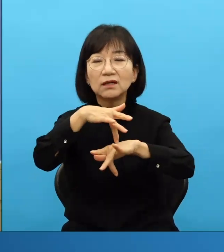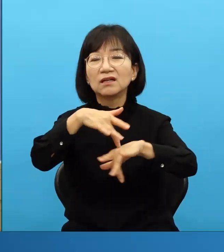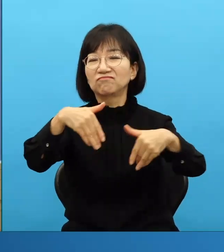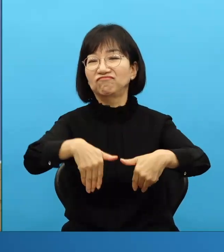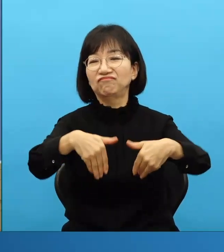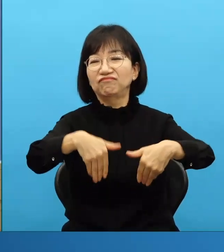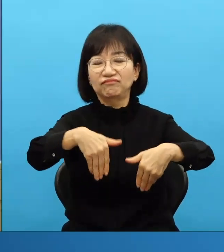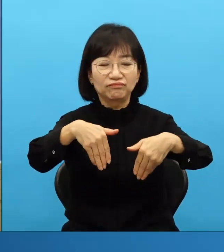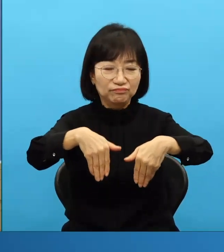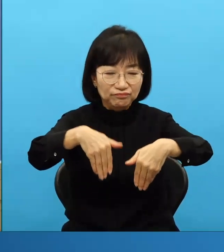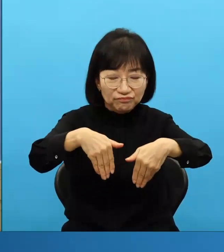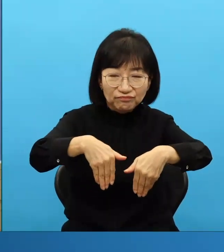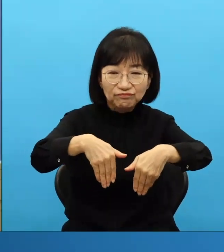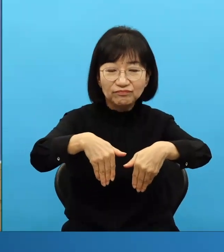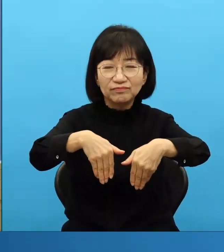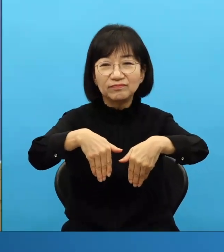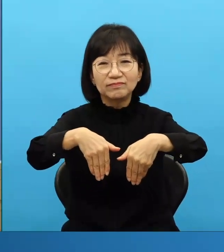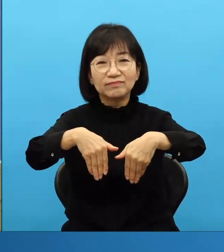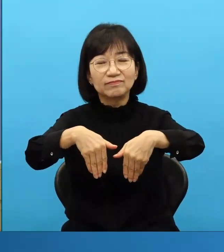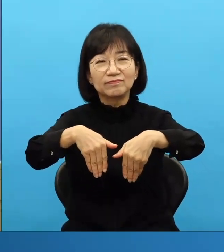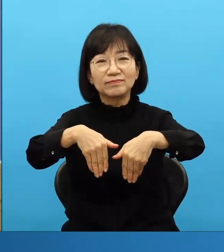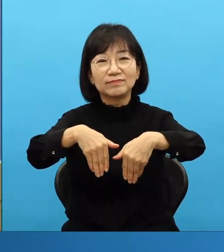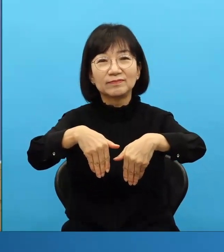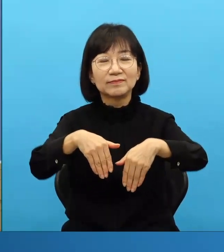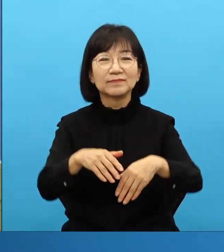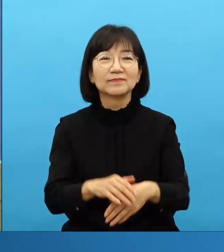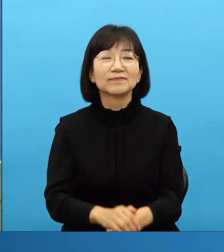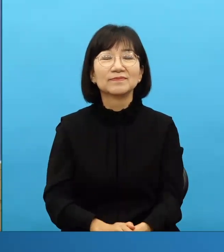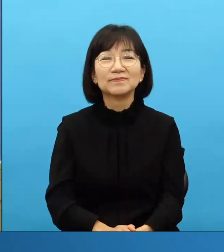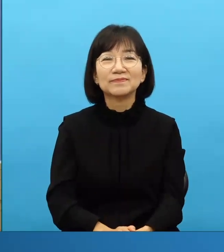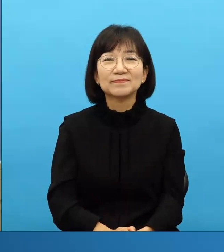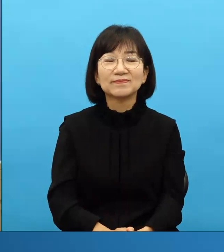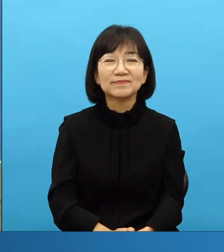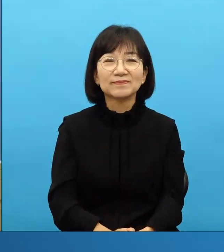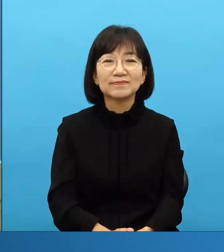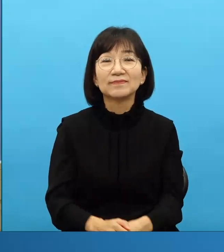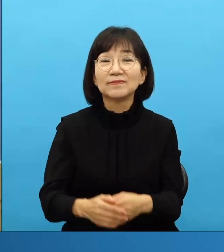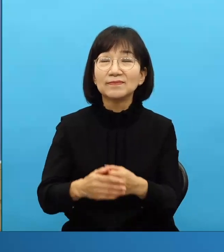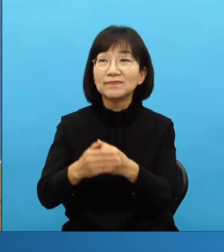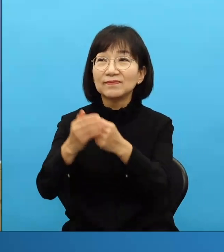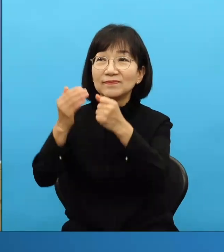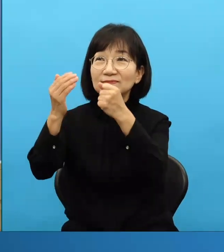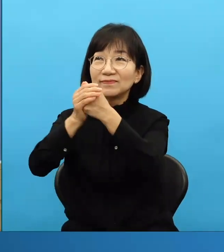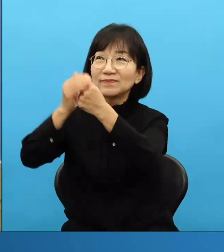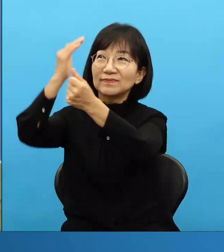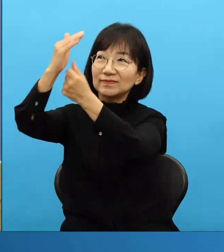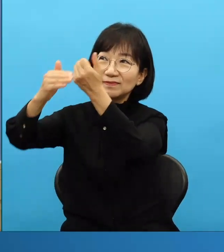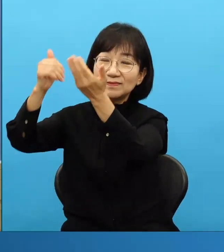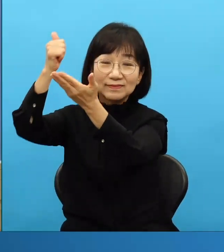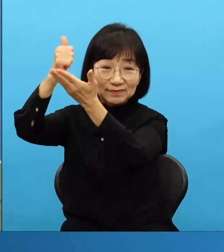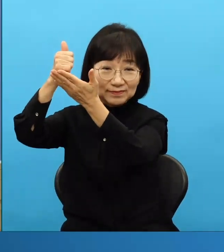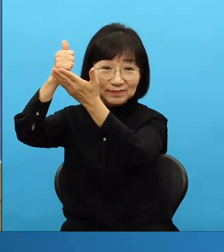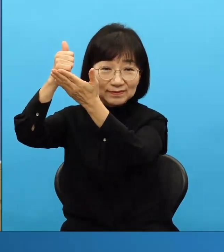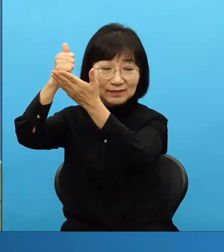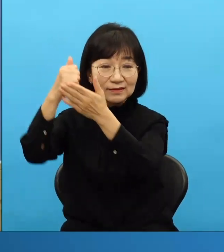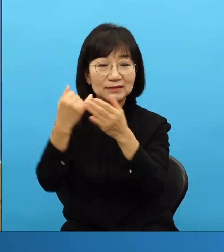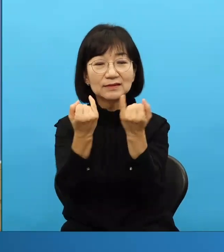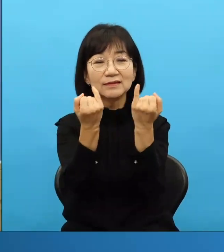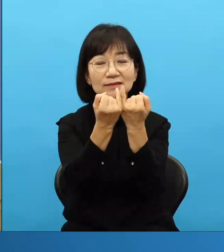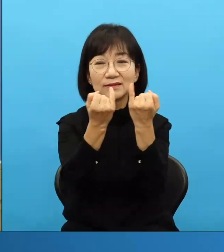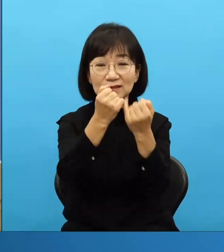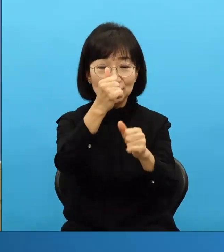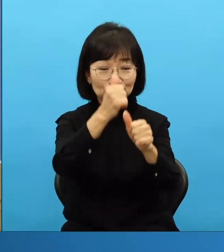but you're actually living a life just running errands for Satan. 그래서 하나님은 여자의 후손 그리스도를